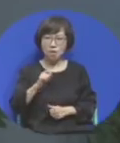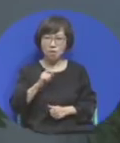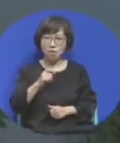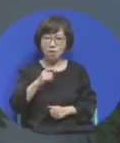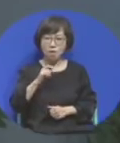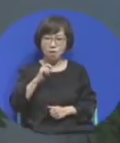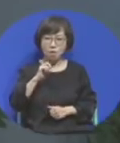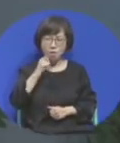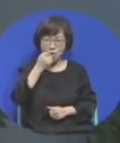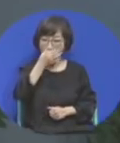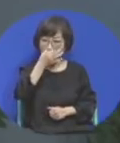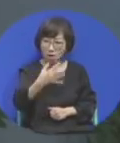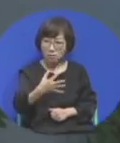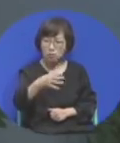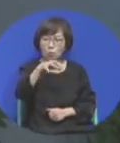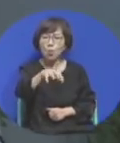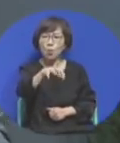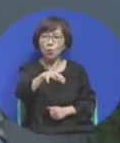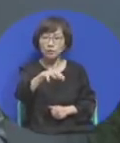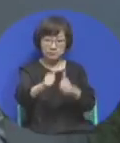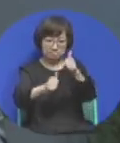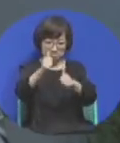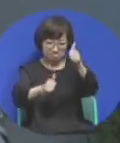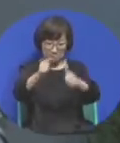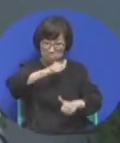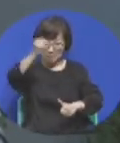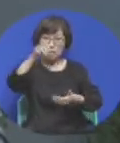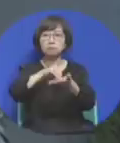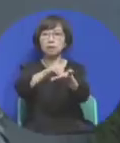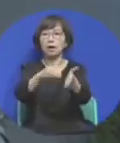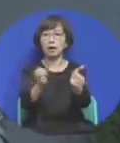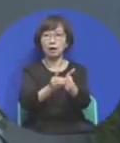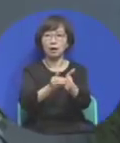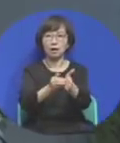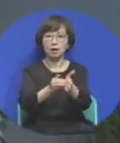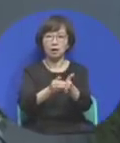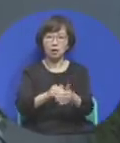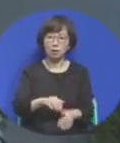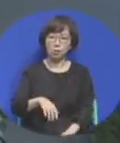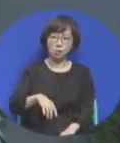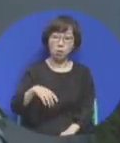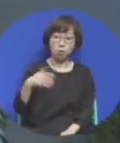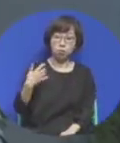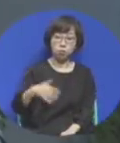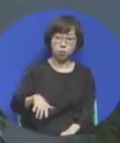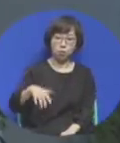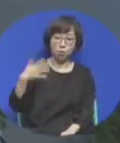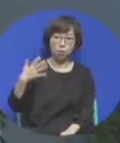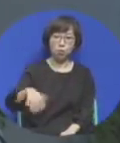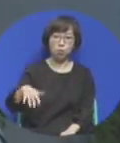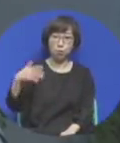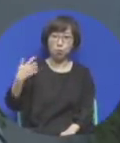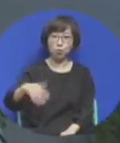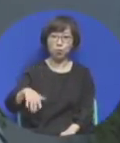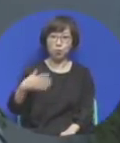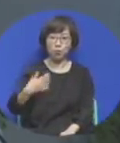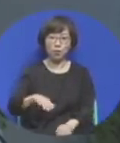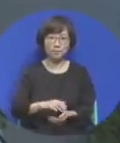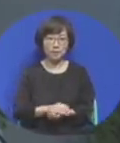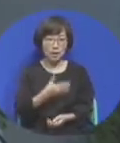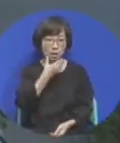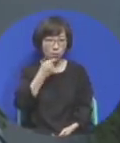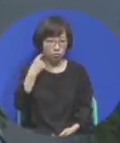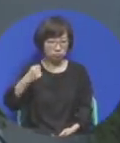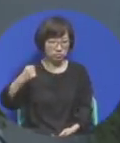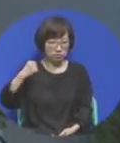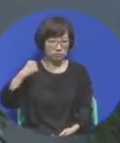거예요. 시험치 합격해서 들어갔어요. She went into a place where ordinary Korean people cannot even go into. 그래, 아, 대단하다 안 했어요. I thought to myself, that's amazing. 이 복음의